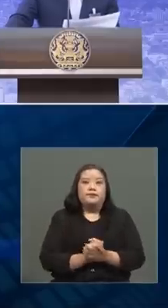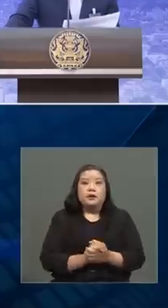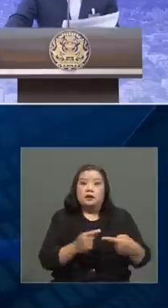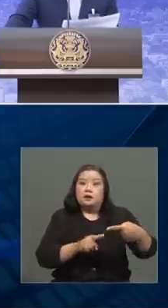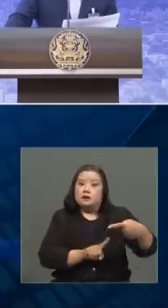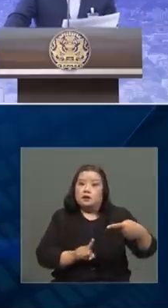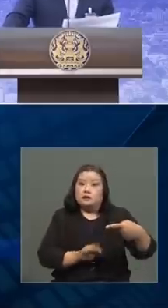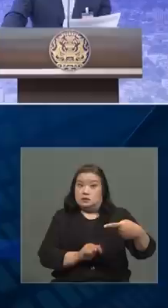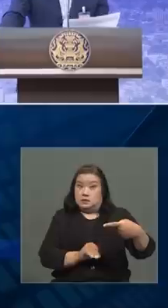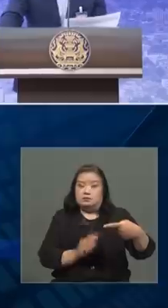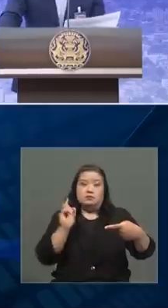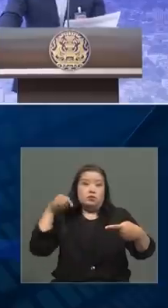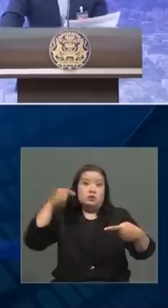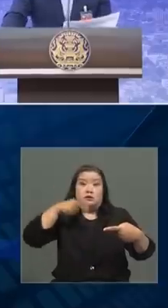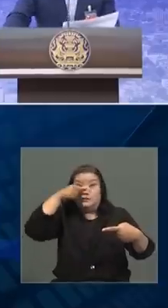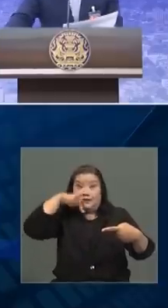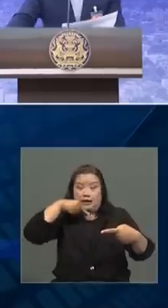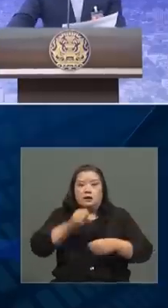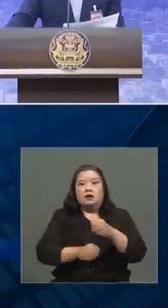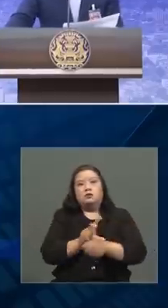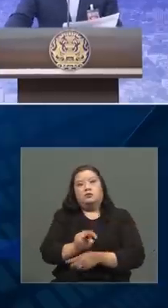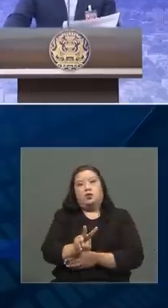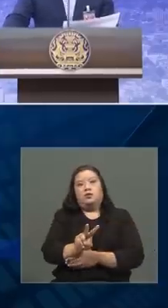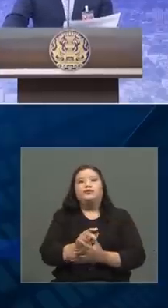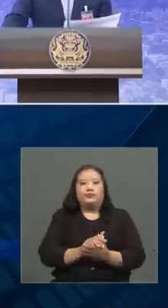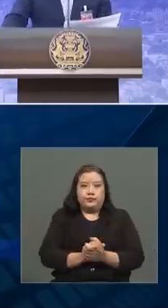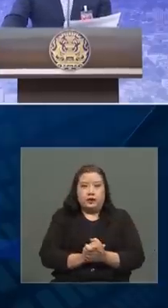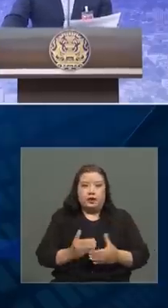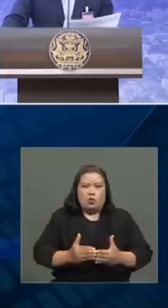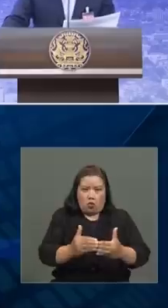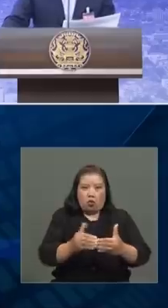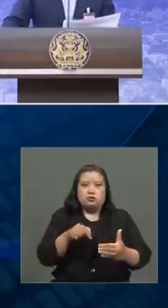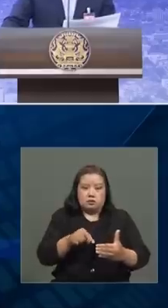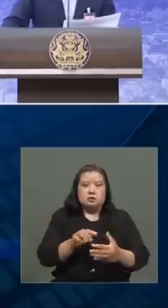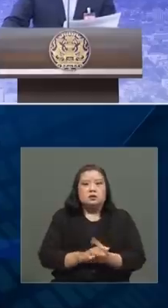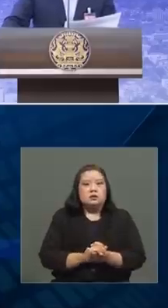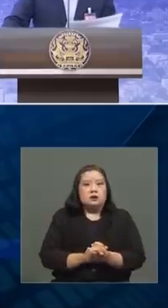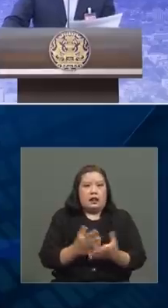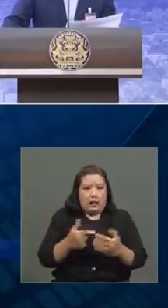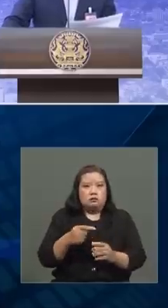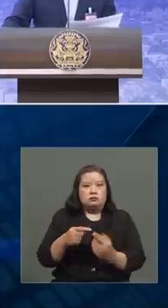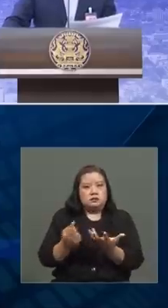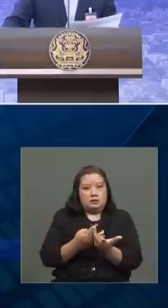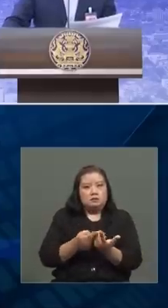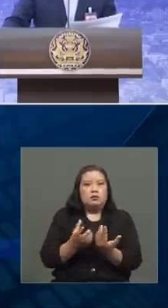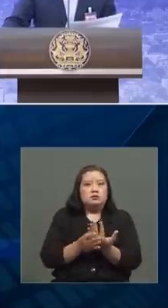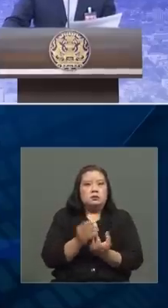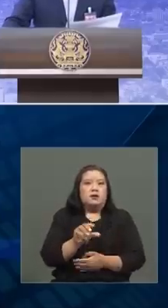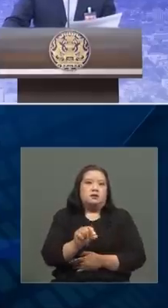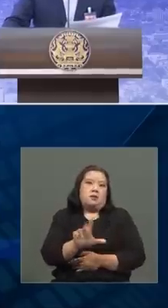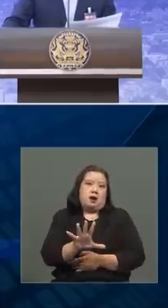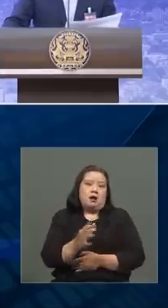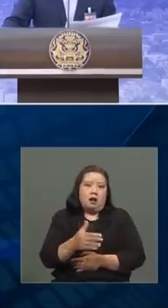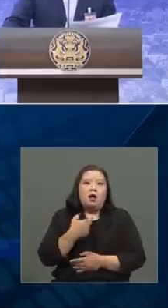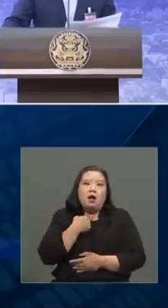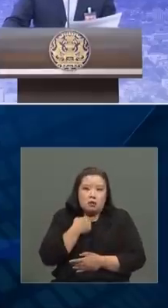140หญิงไทยอายุ 32ปีอันนี้มีตั้งครรภ์ด้วยนะครับ 25สัปดาห์แล้วก็มีไข้